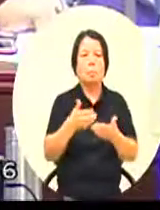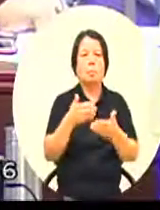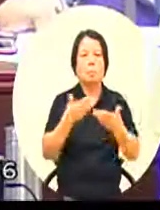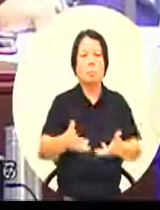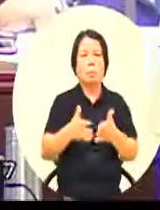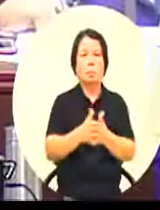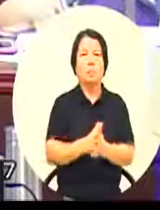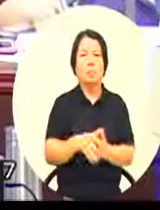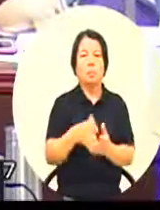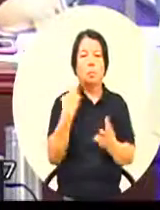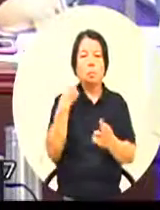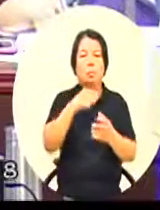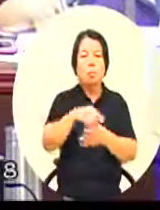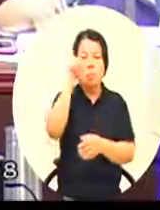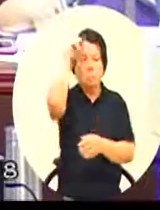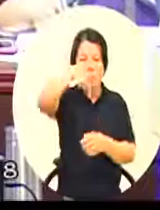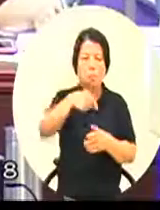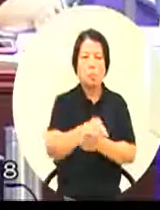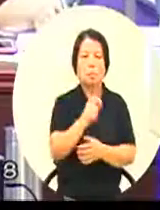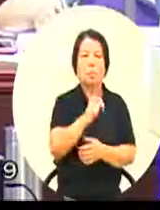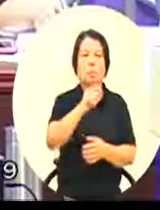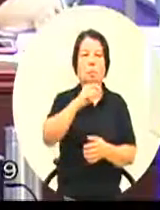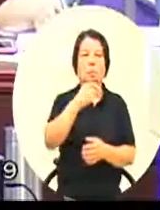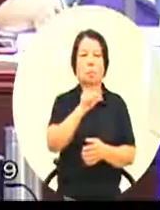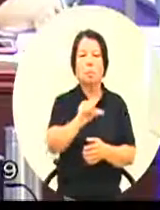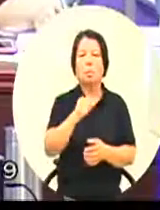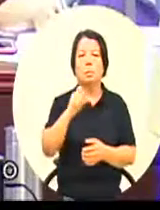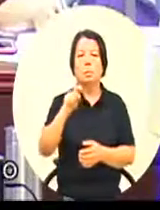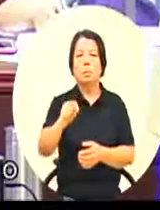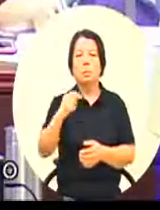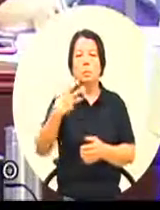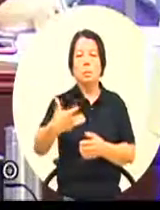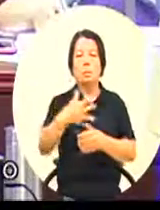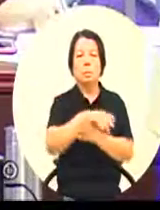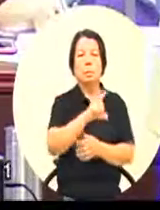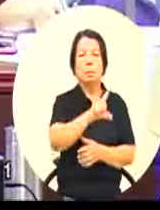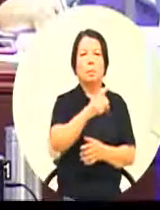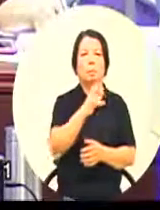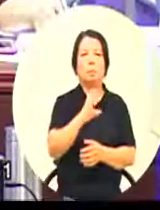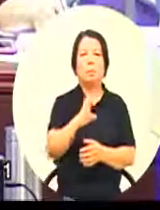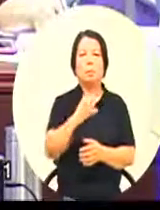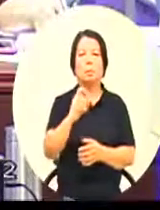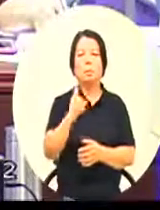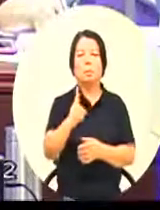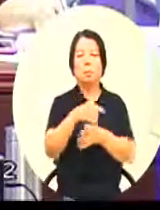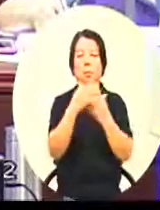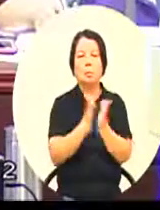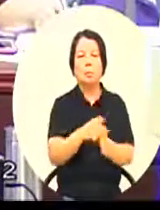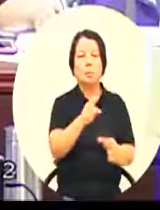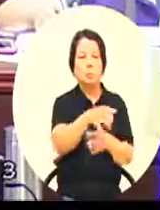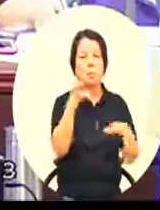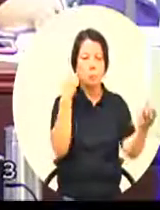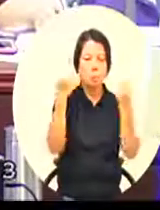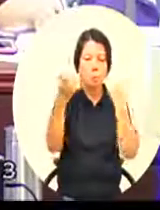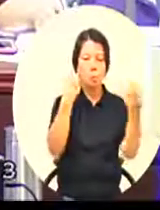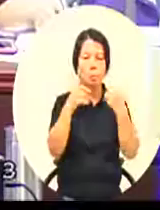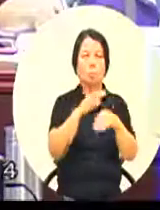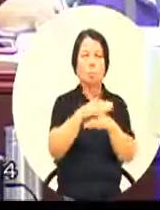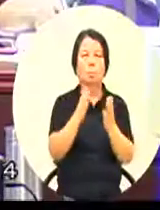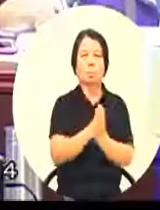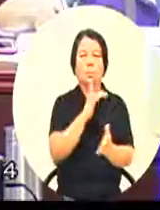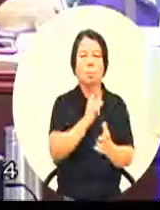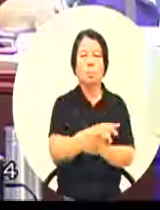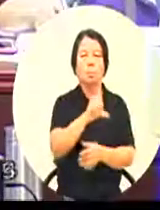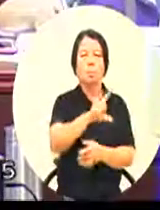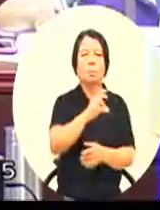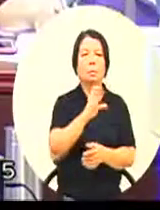用这个原来的传统的 T5 或者 T8 或者 LED 灯哦，那我也听到很多不同的意见，认为说 LED 灯